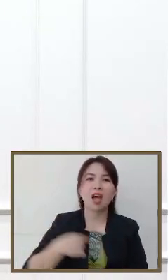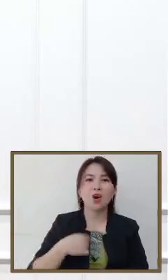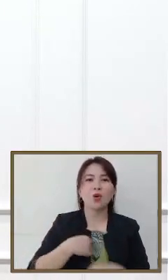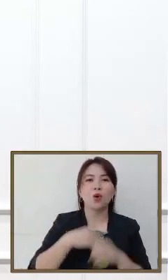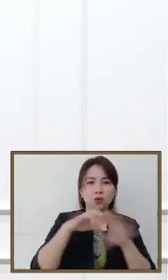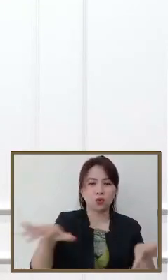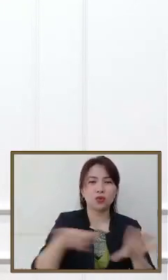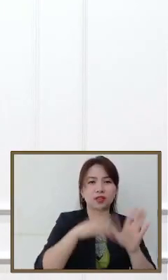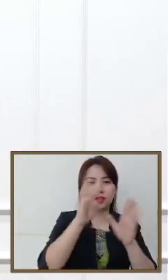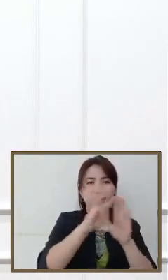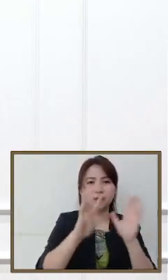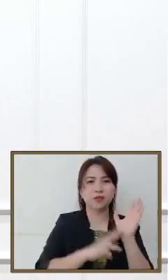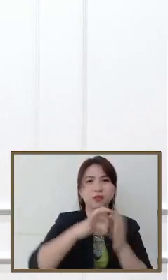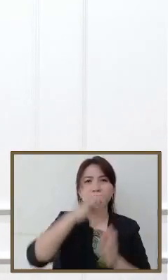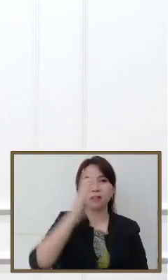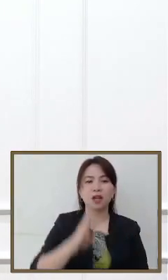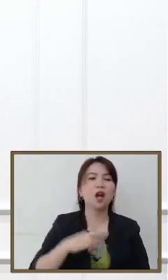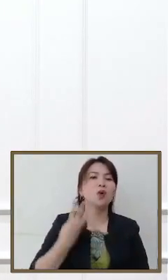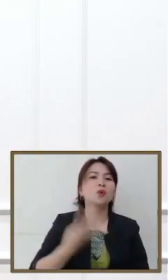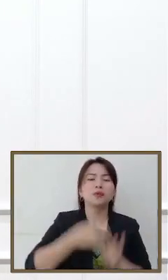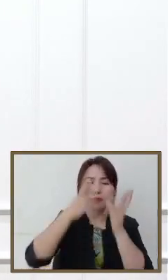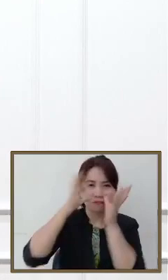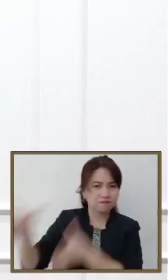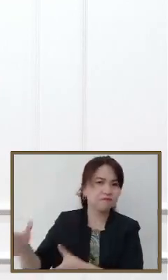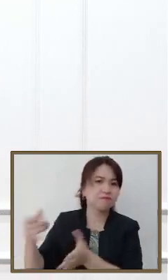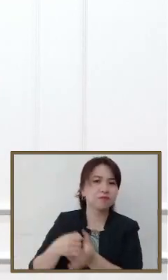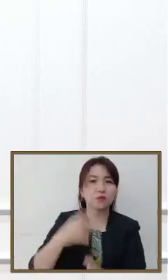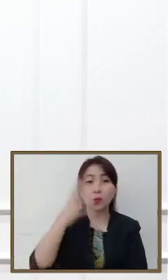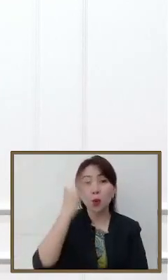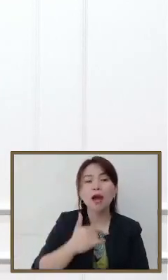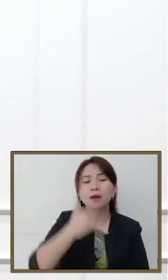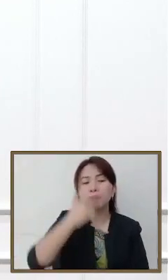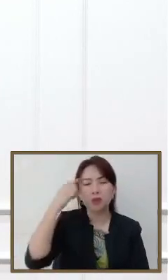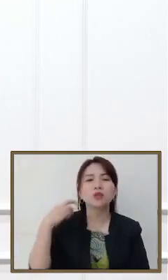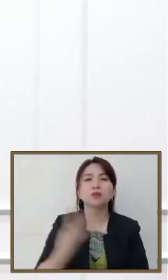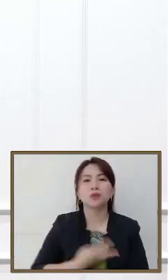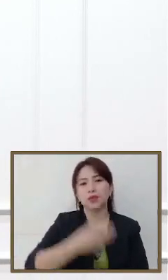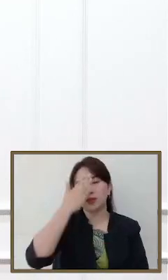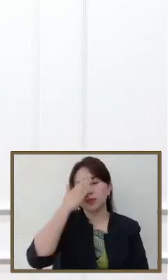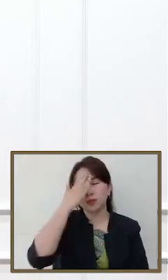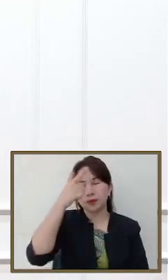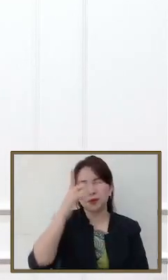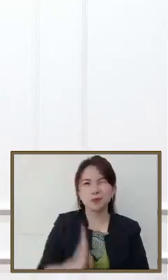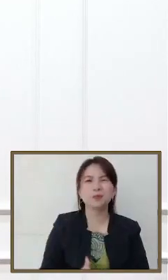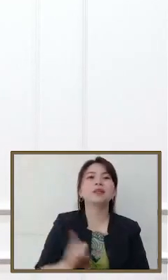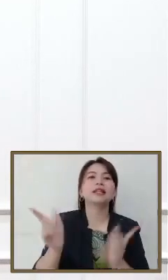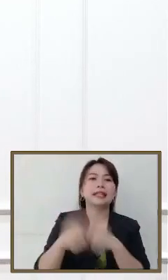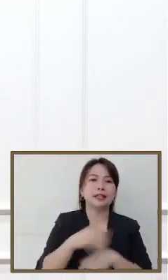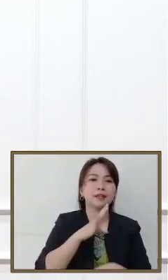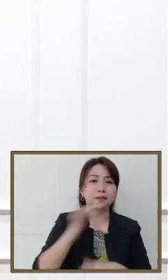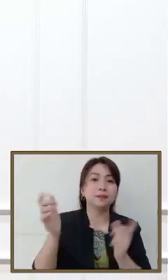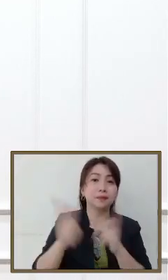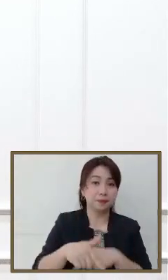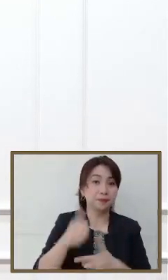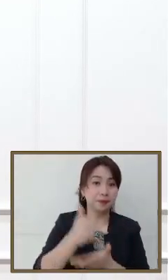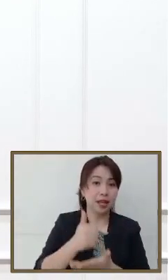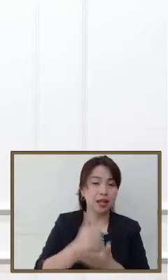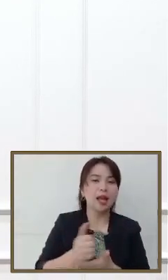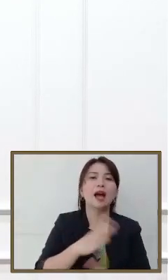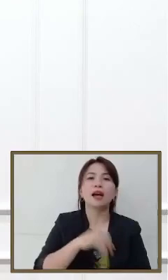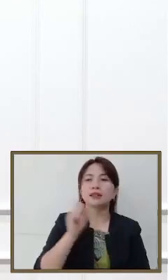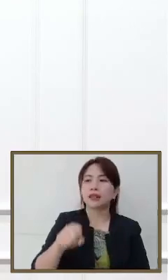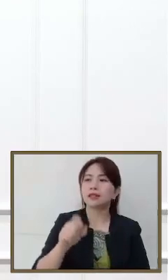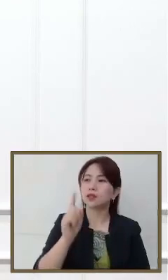inaayawan na natin Bakit unti-unti na natin nakikilala ang Panginoon amen and one of